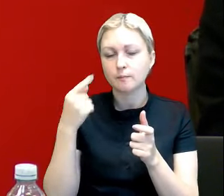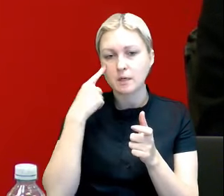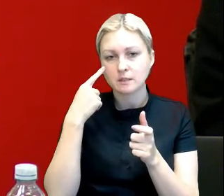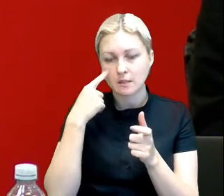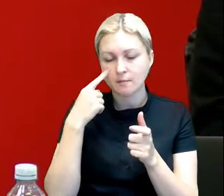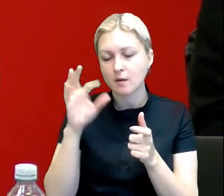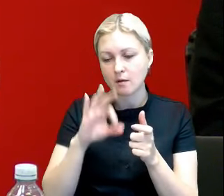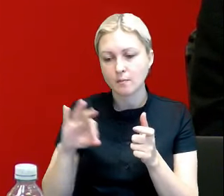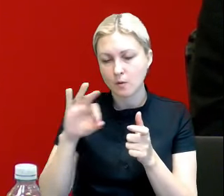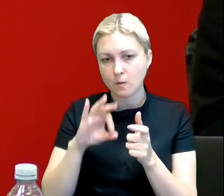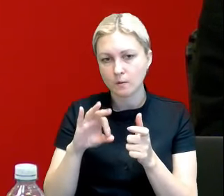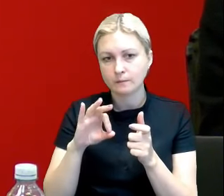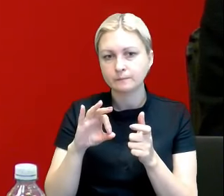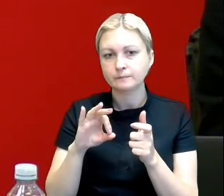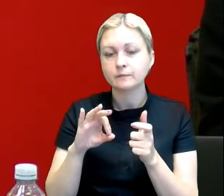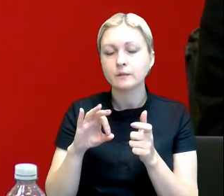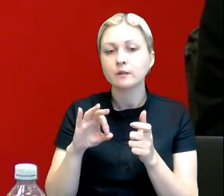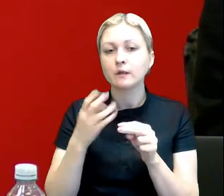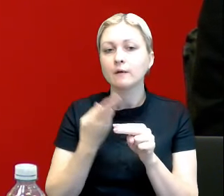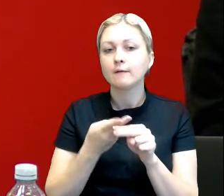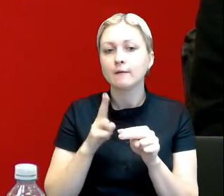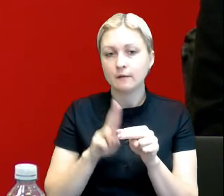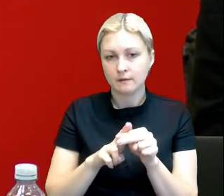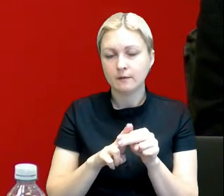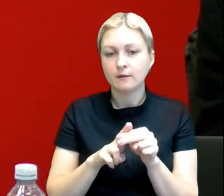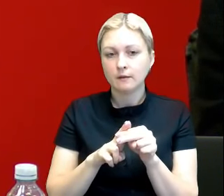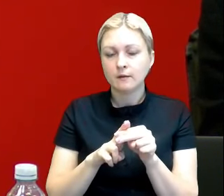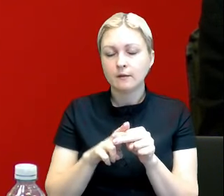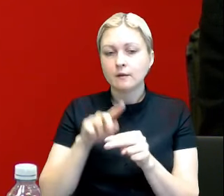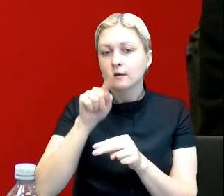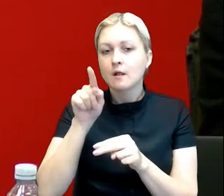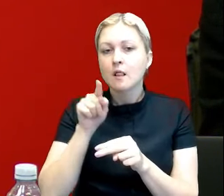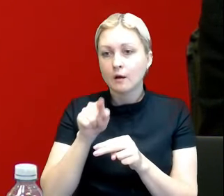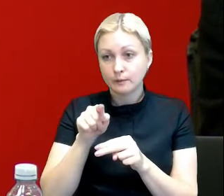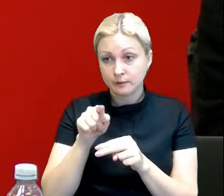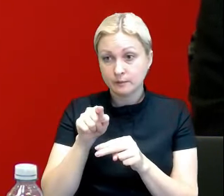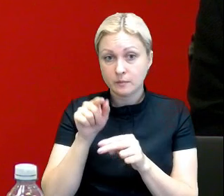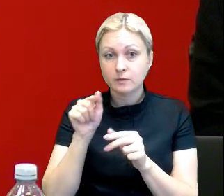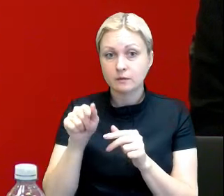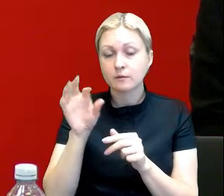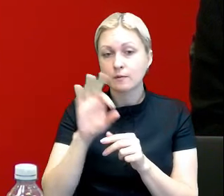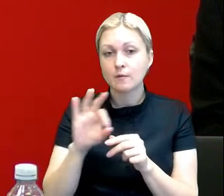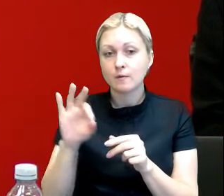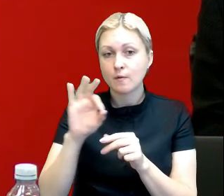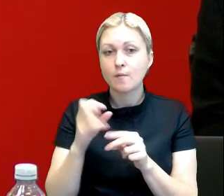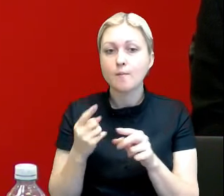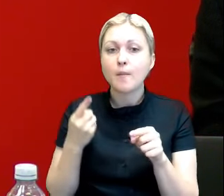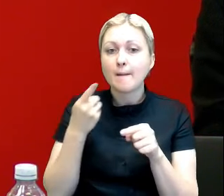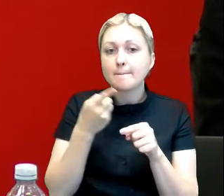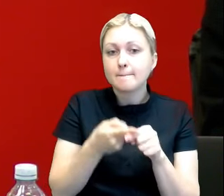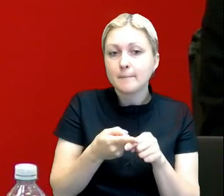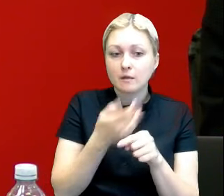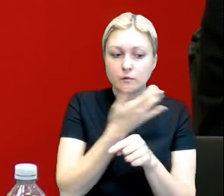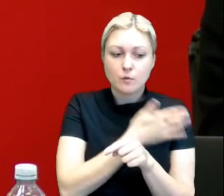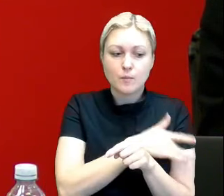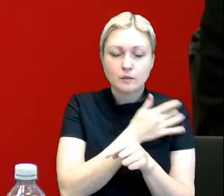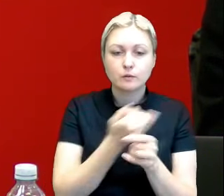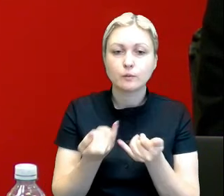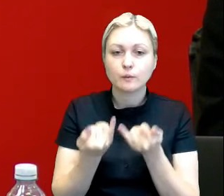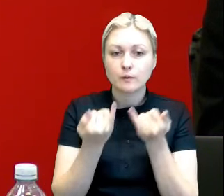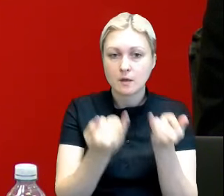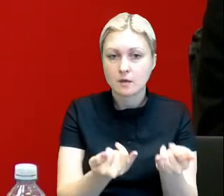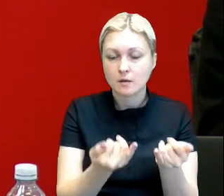a tuom kad šis klausimas dėl papildomo paslaugų teikimo dėl